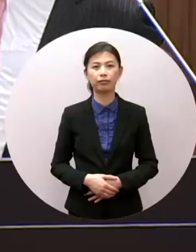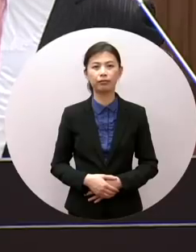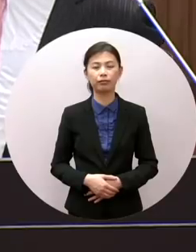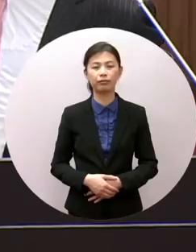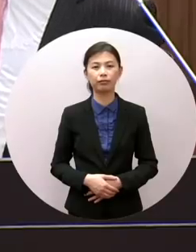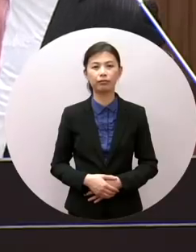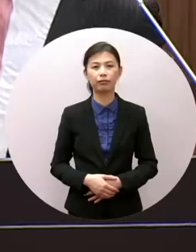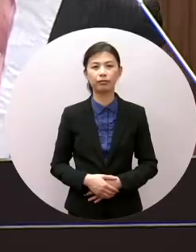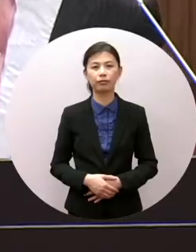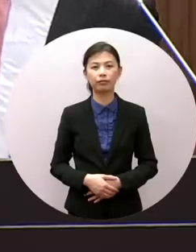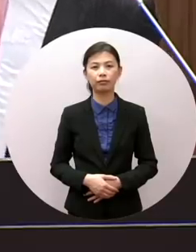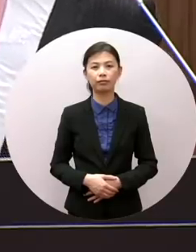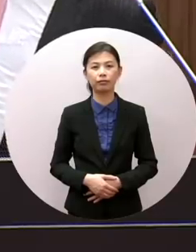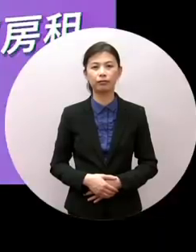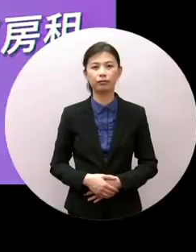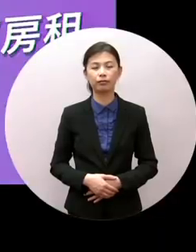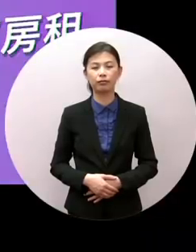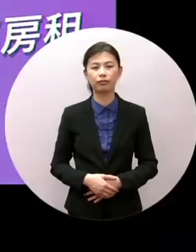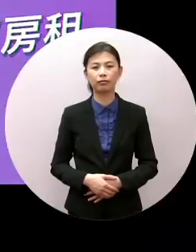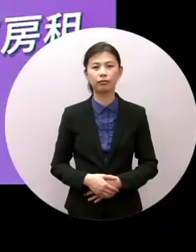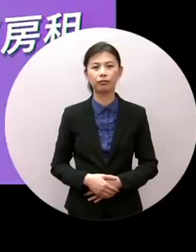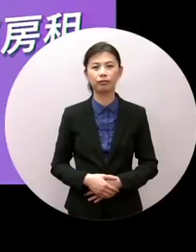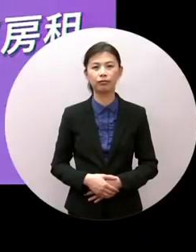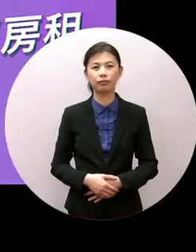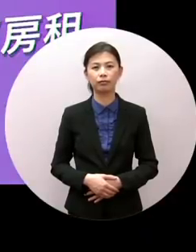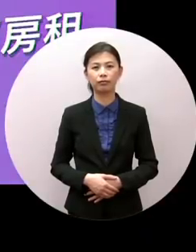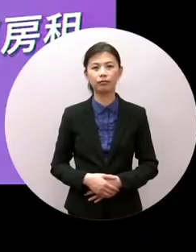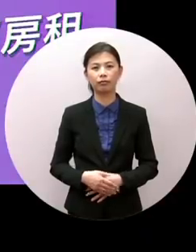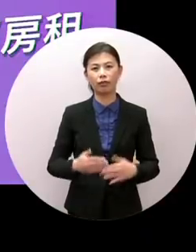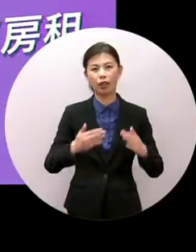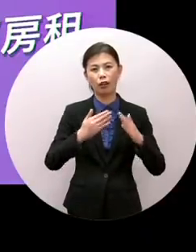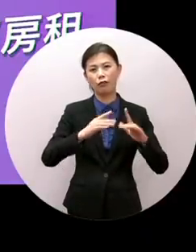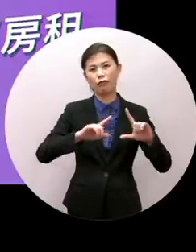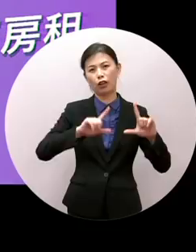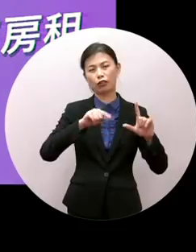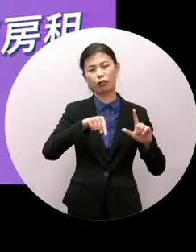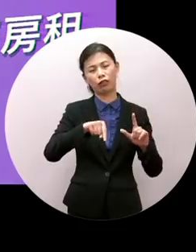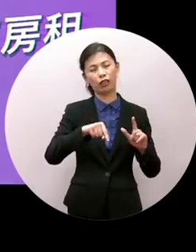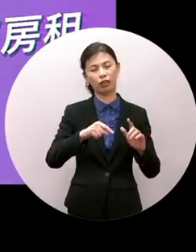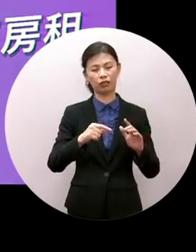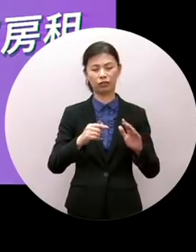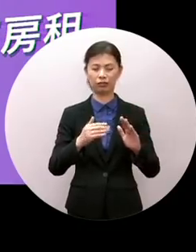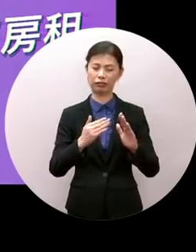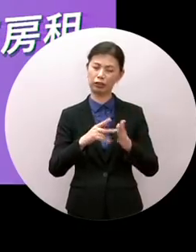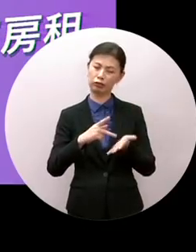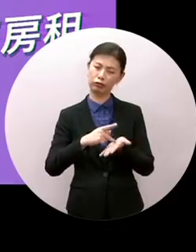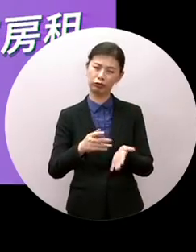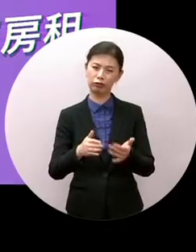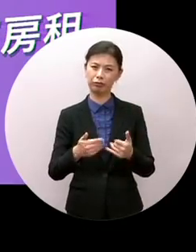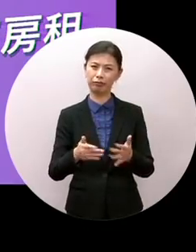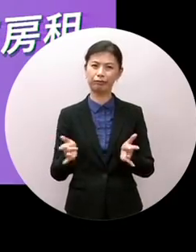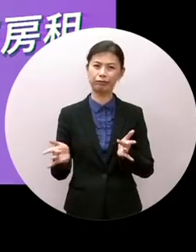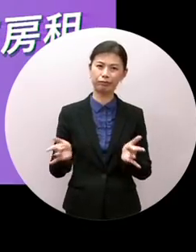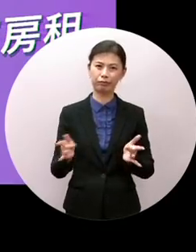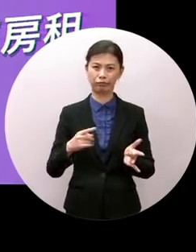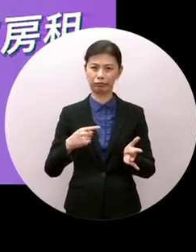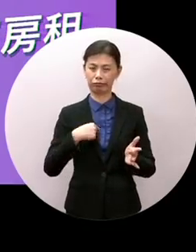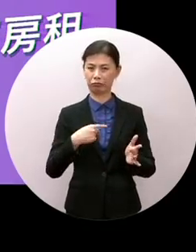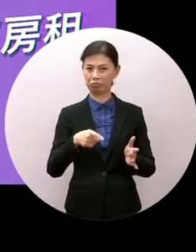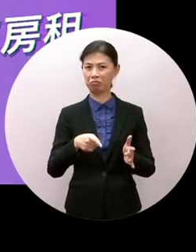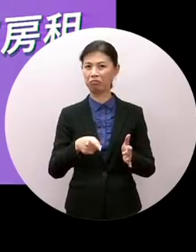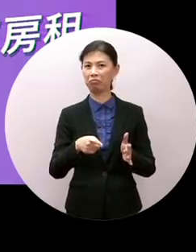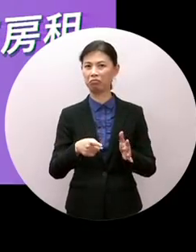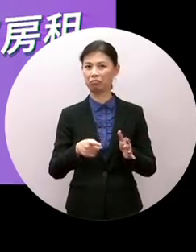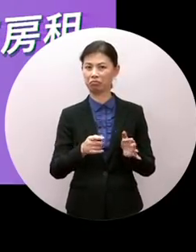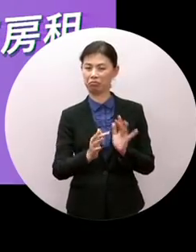来，房客负担不起，房东就变成一个问题，我到底要租出来不租出来？我这块黄金地段，